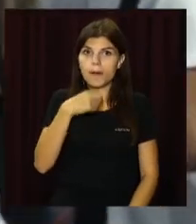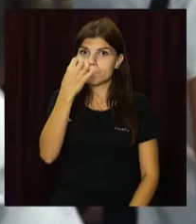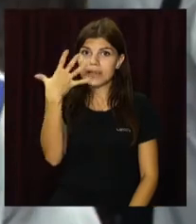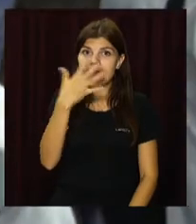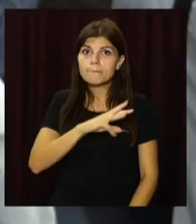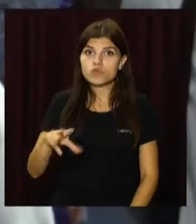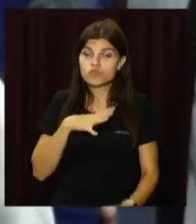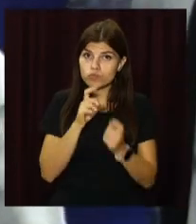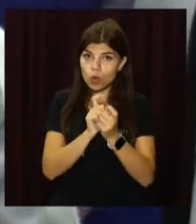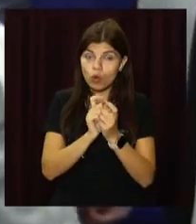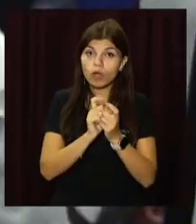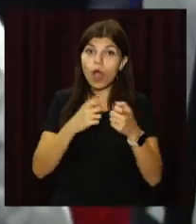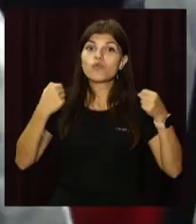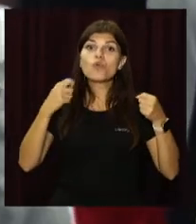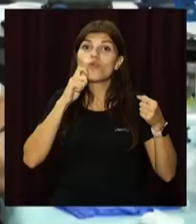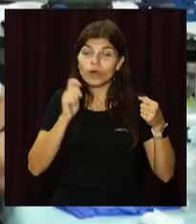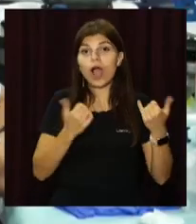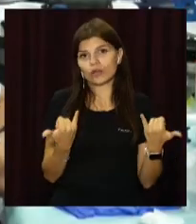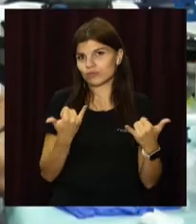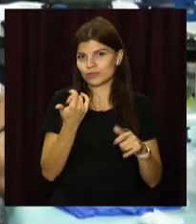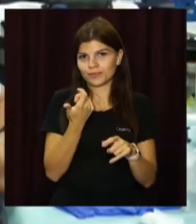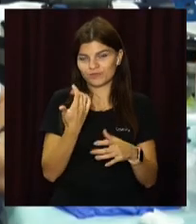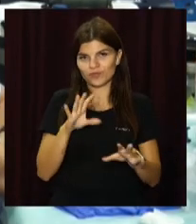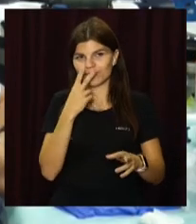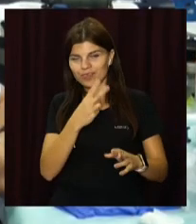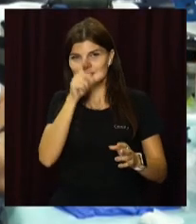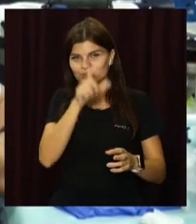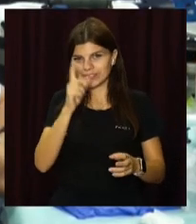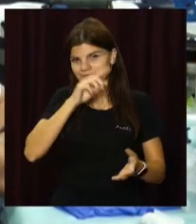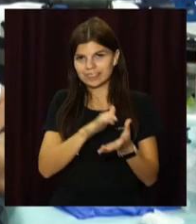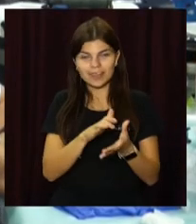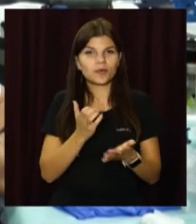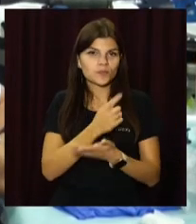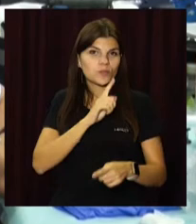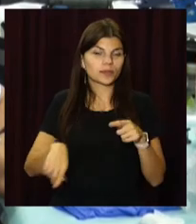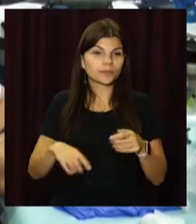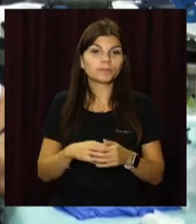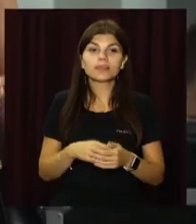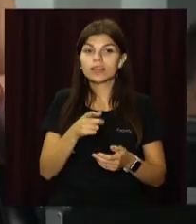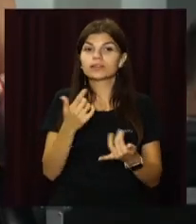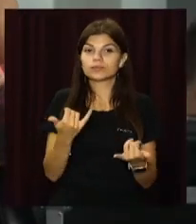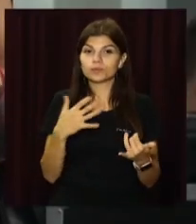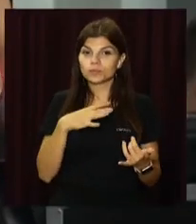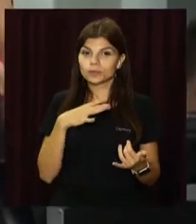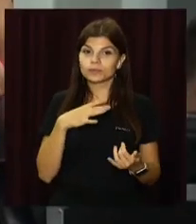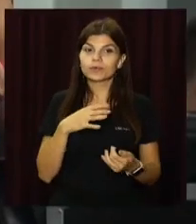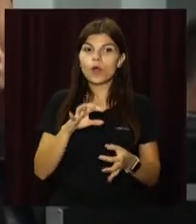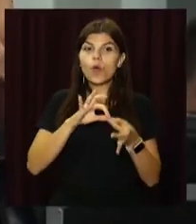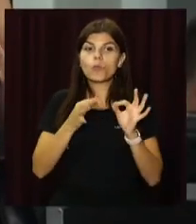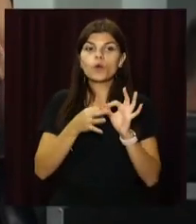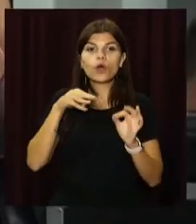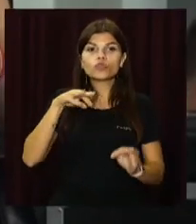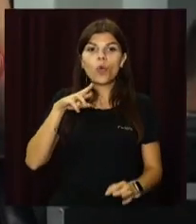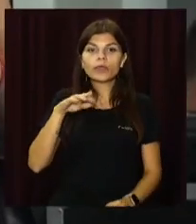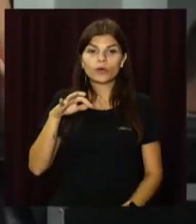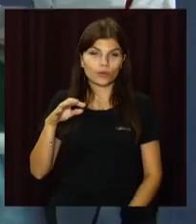боролися. Да, сьогодні побыстрее. На чемпіонат до Дніпра завітали зірки українського дзюдо. Бронзова призерка Олімпіади в Токіо